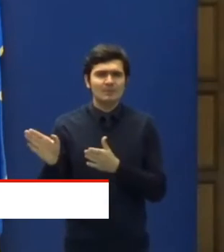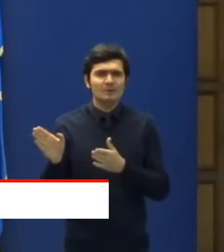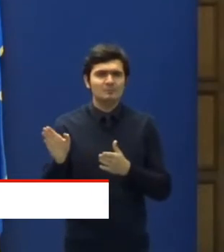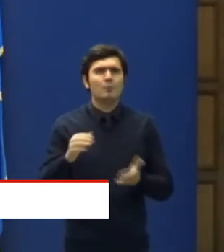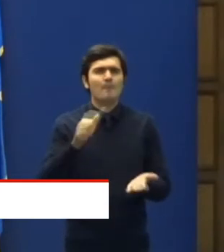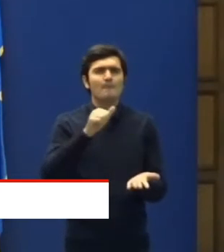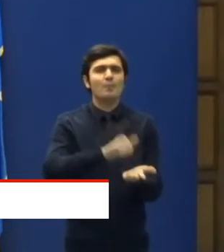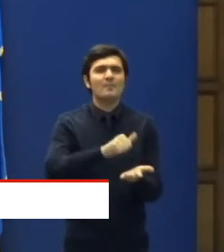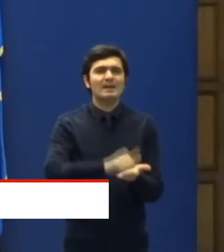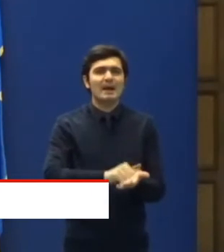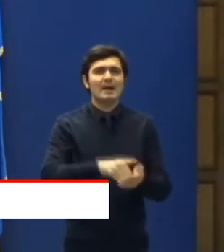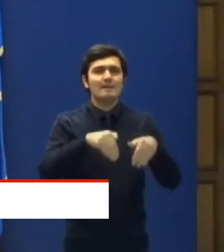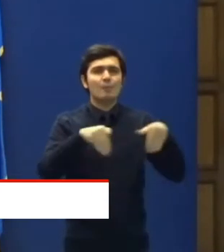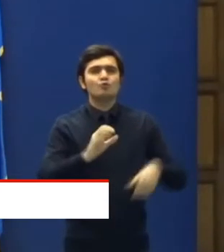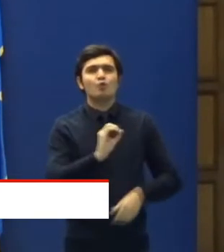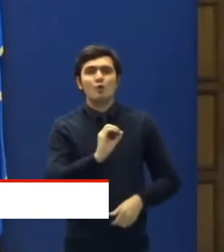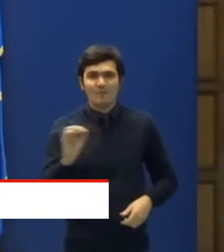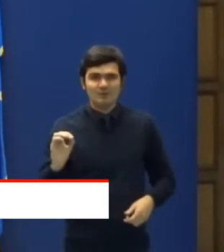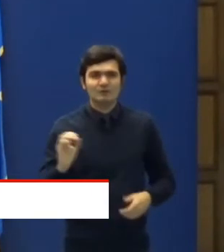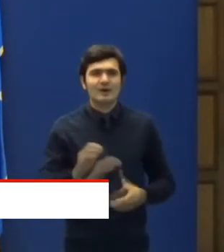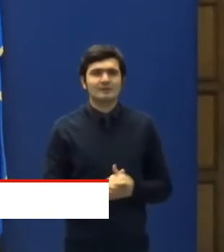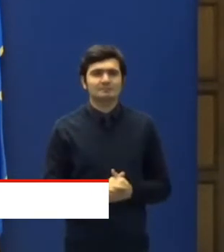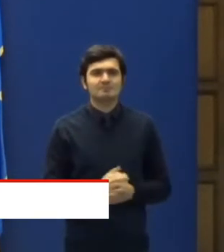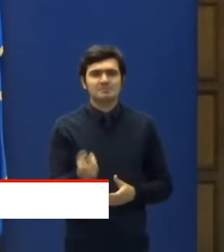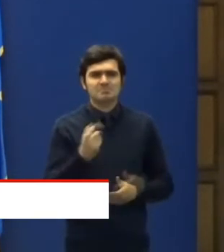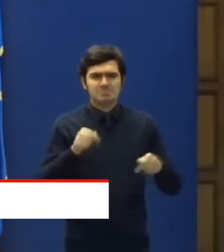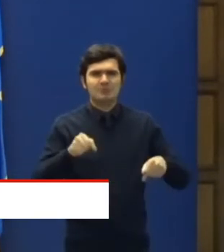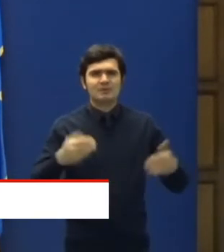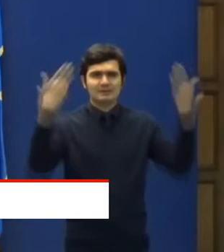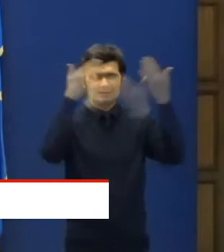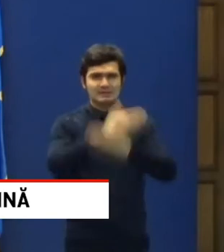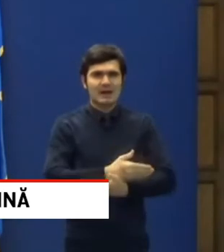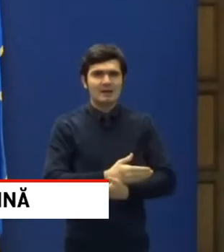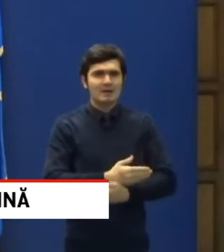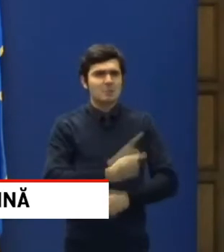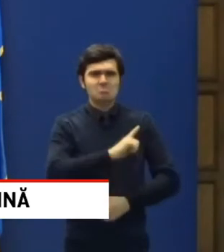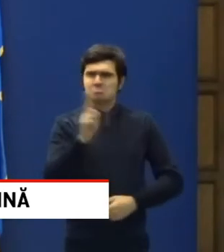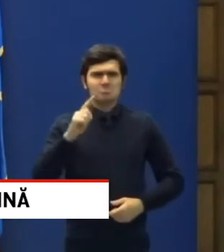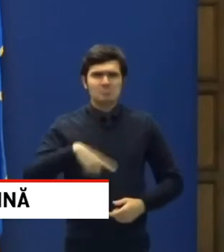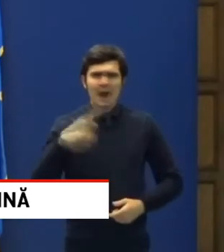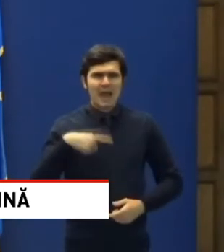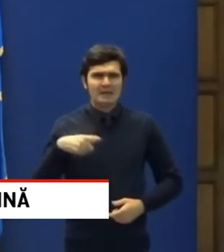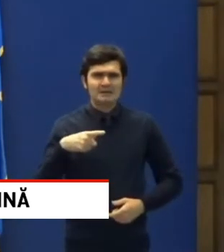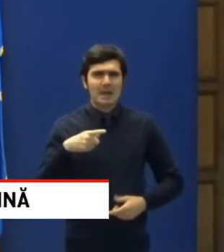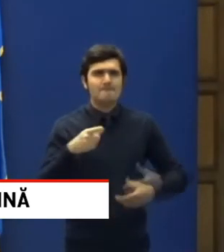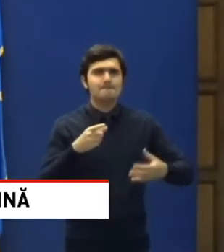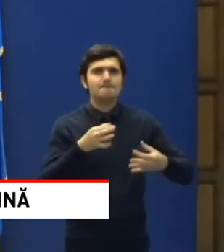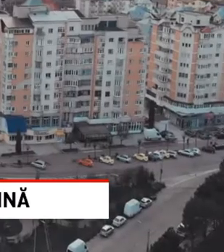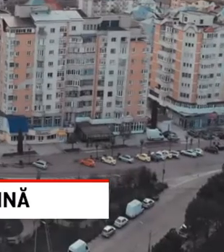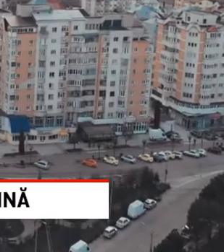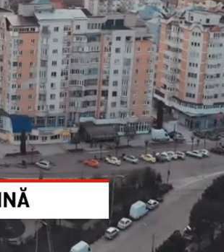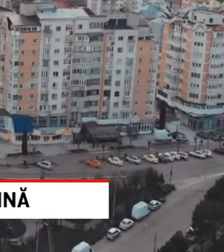publicarea în monitorul oficial, din această seară se ridică măsura de carantinare